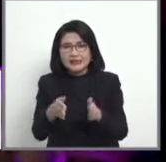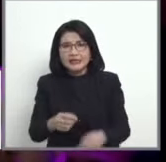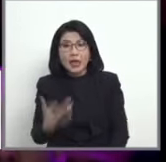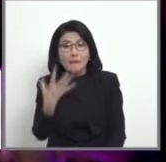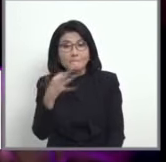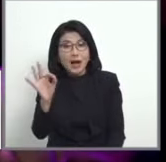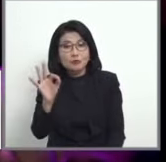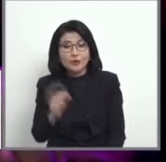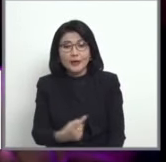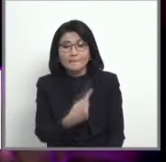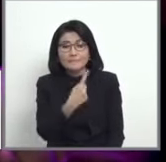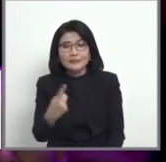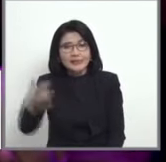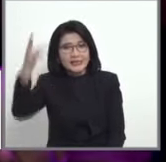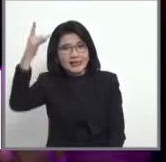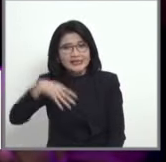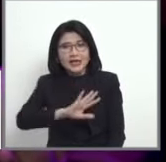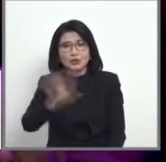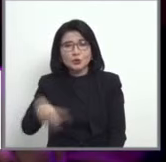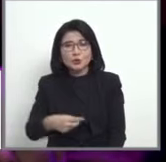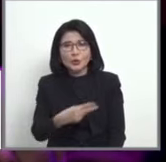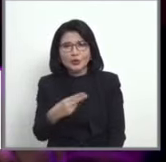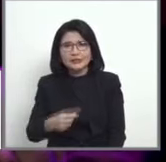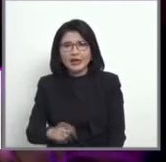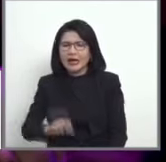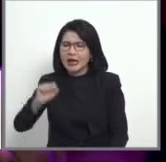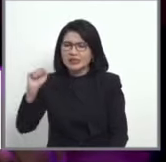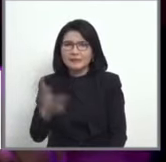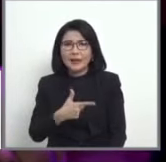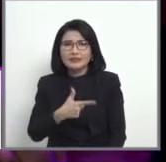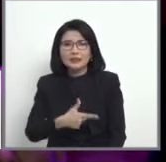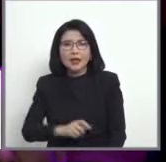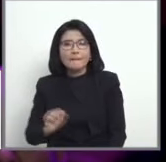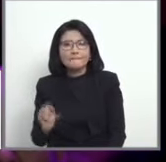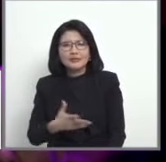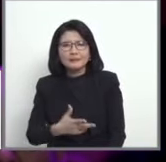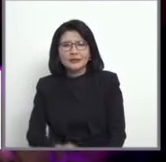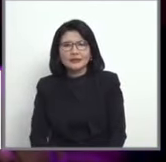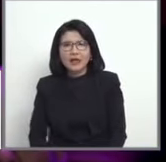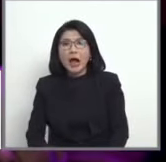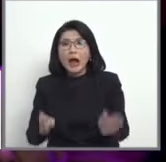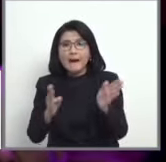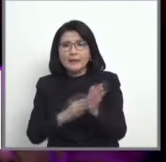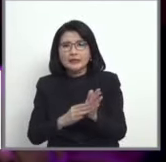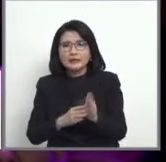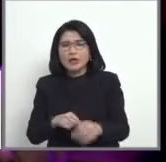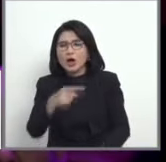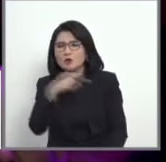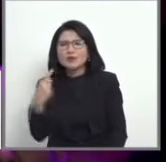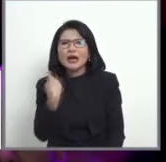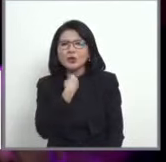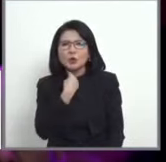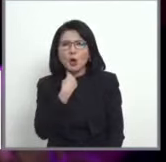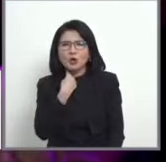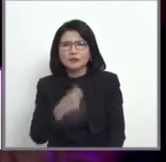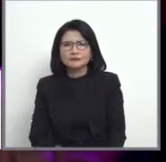desa di seluruh Indonesia kami akan Sega cat mengatasi kekurangan dokter di Indonesia